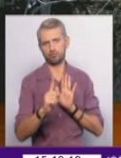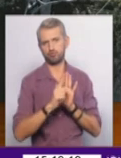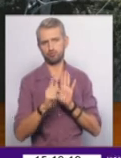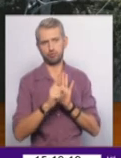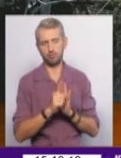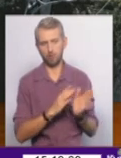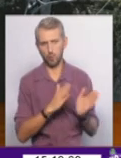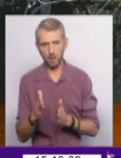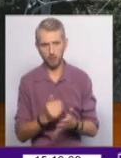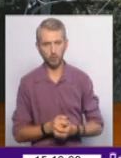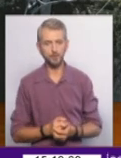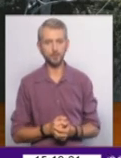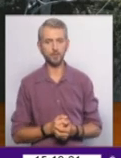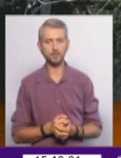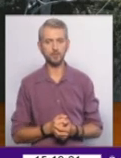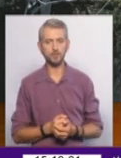вже...